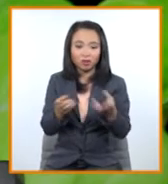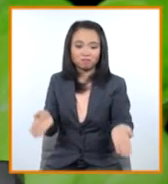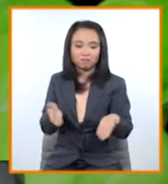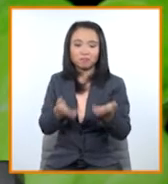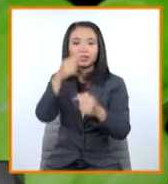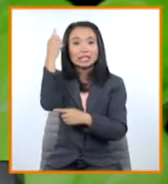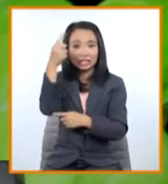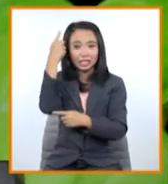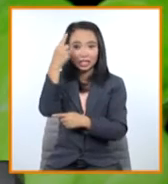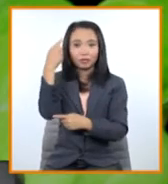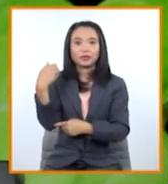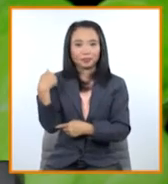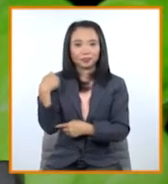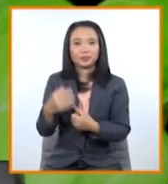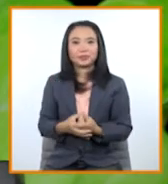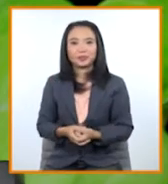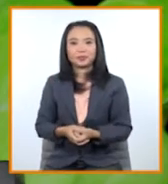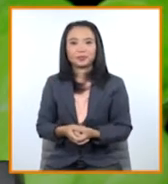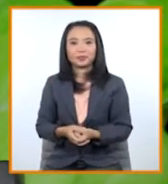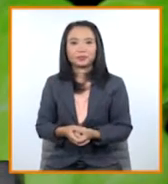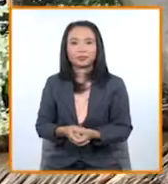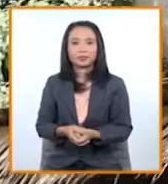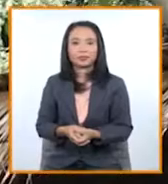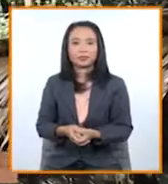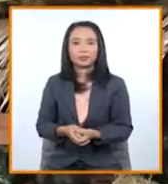ค่ะไปติดตามได้จากรายงานพร้อมๆกันเลยค่ะ